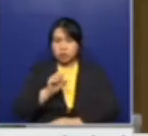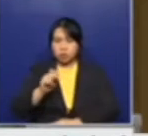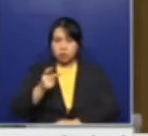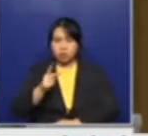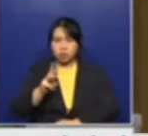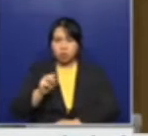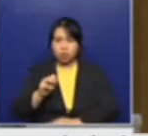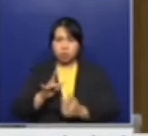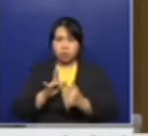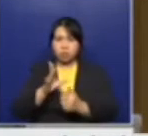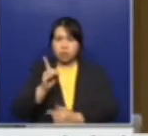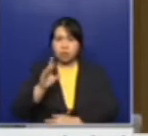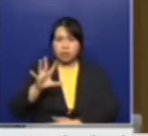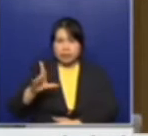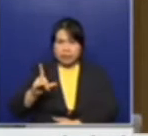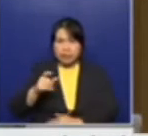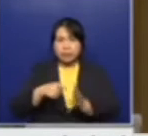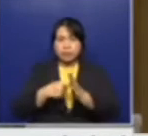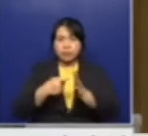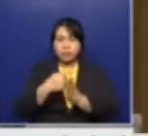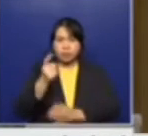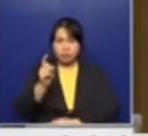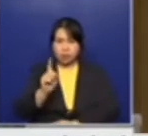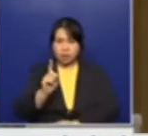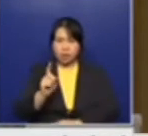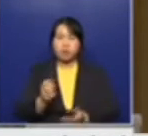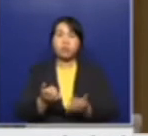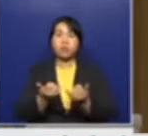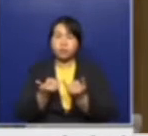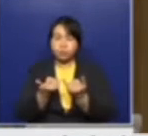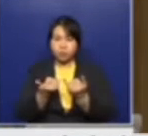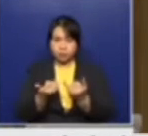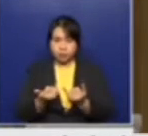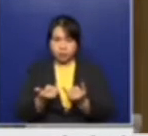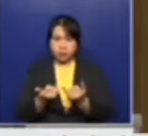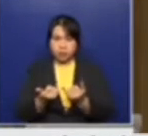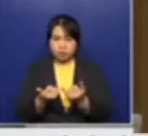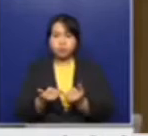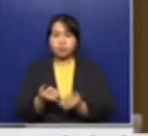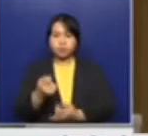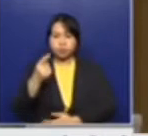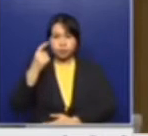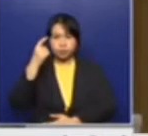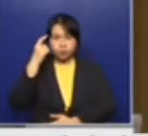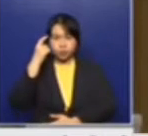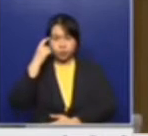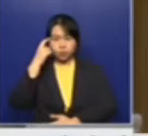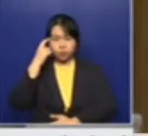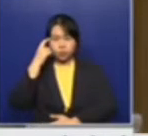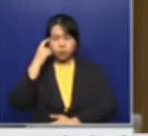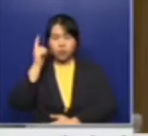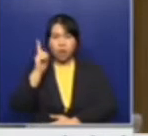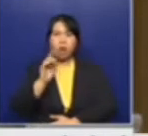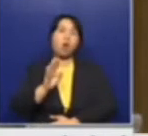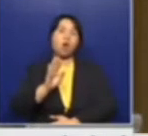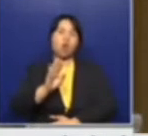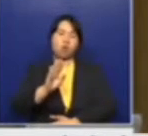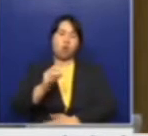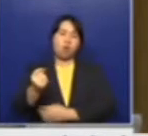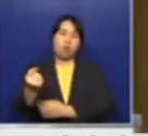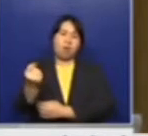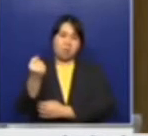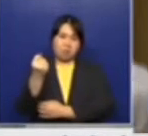ด้วยเหตุผลว่าวันนี้เป็นที่ทราบกันทั่วไปว่าเจ้าของอำนาจอธิป